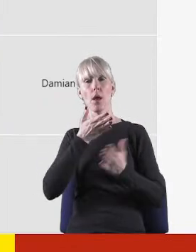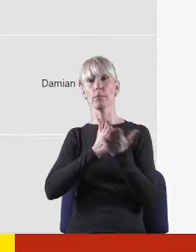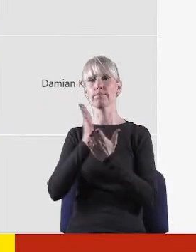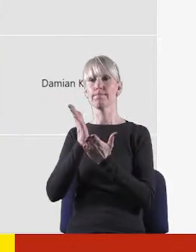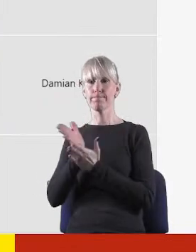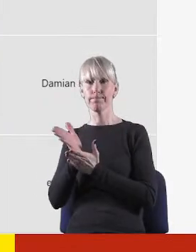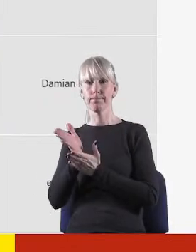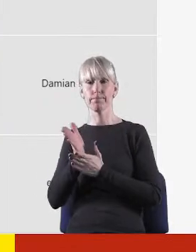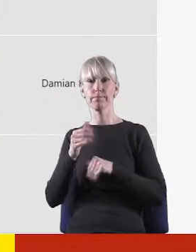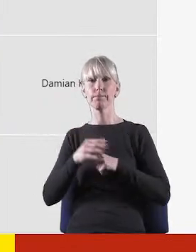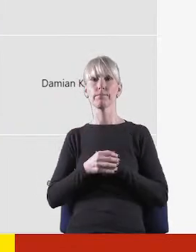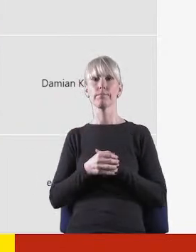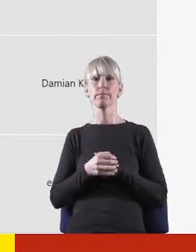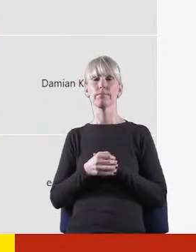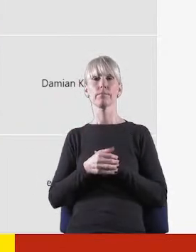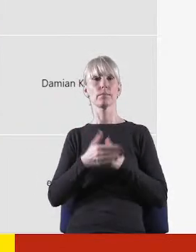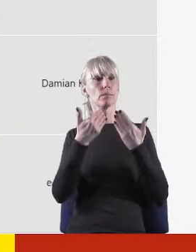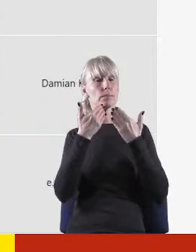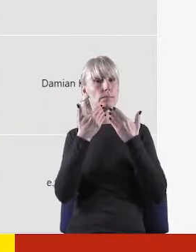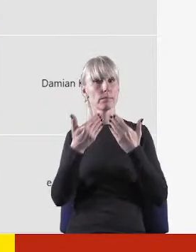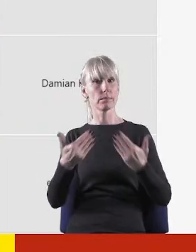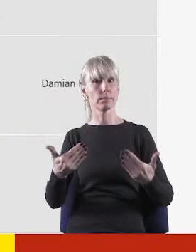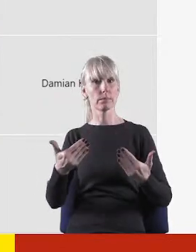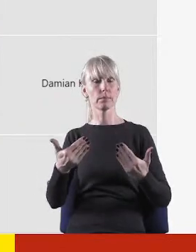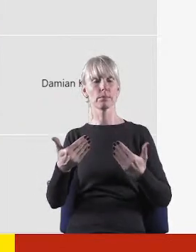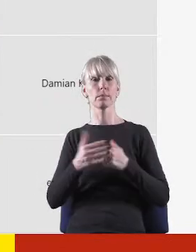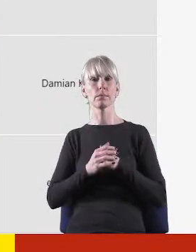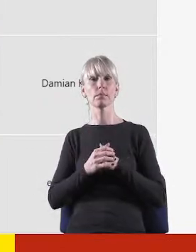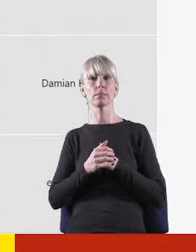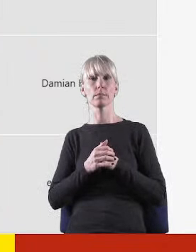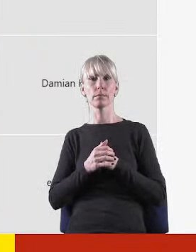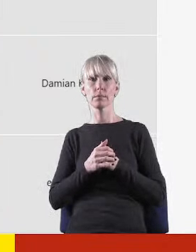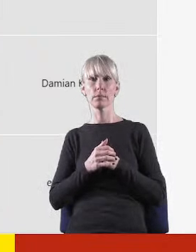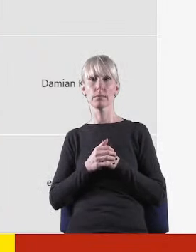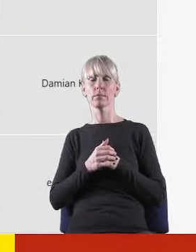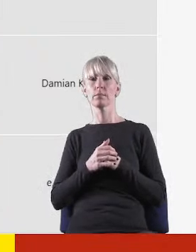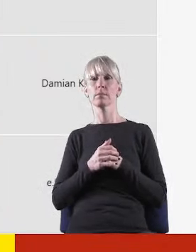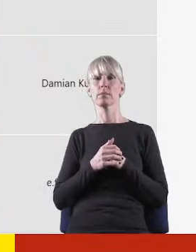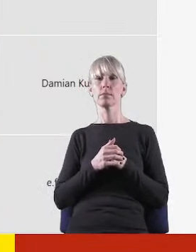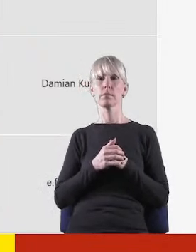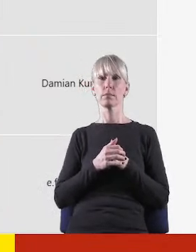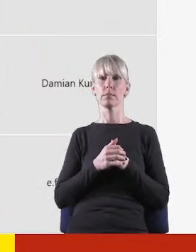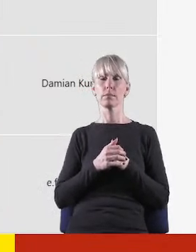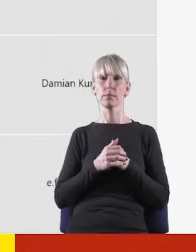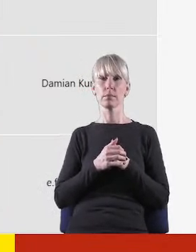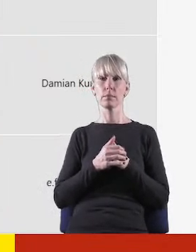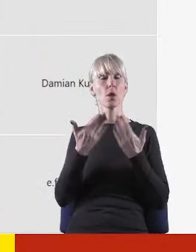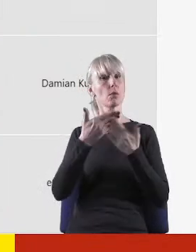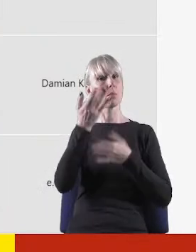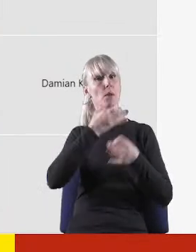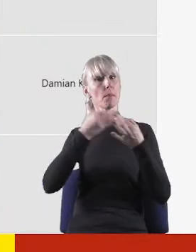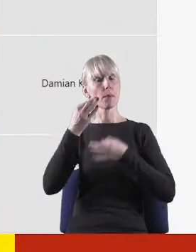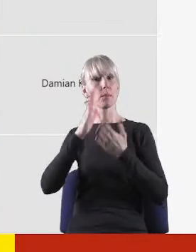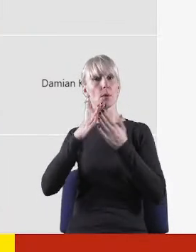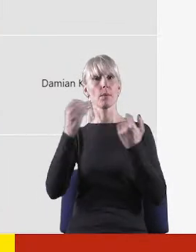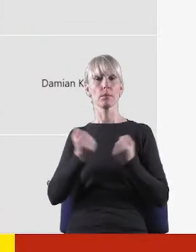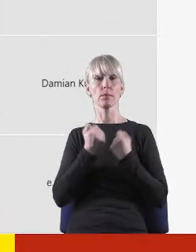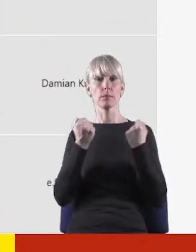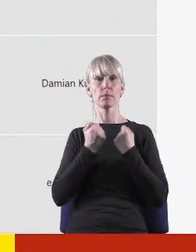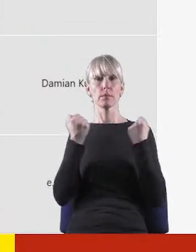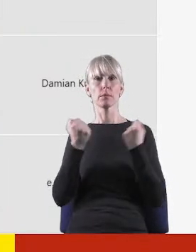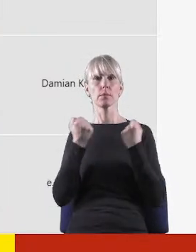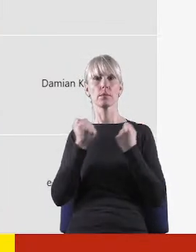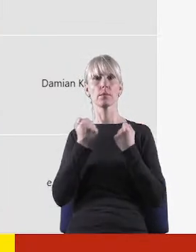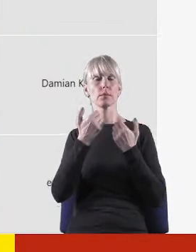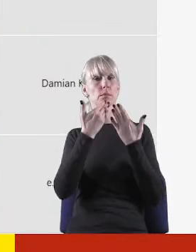świadczeń. To na razie tyle, co w kwestii odpowiedzi. Jeżeli będą jeszcze pytania, to postaram się dalej odpowiadać.